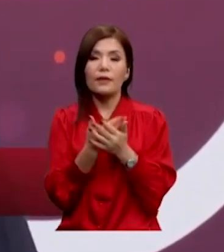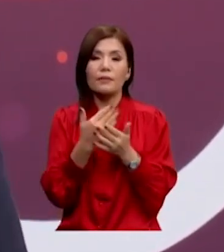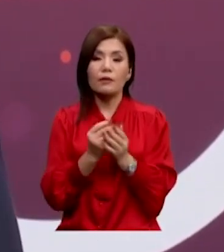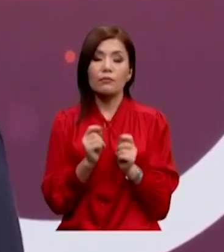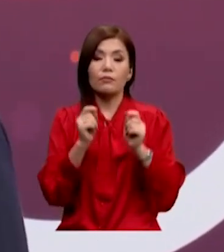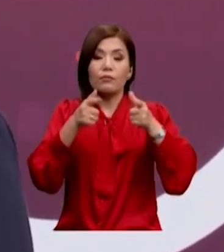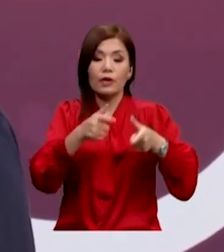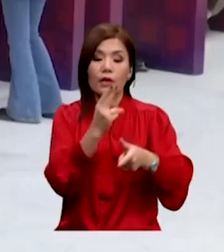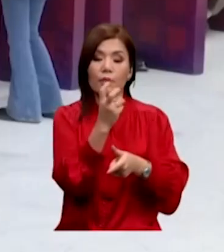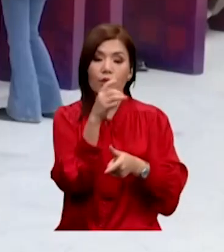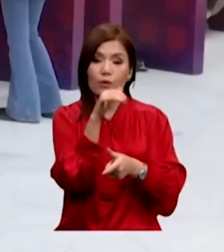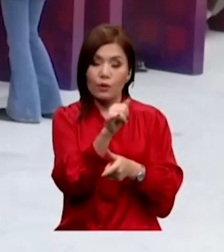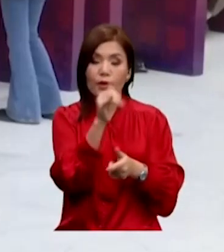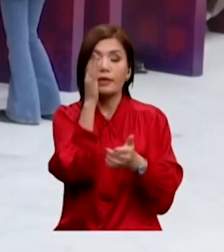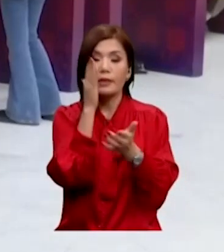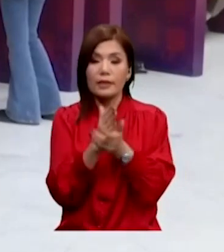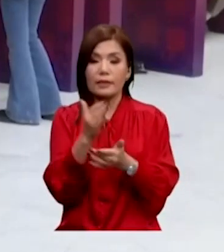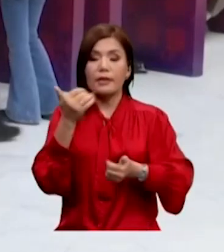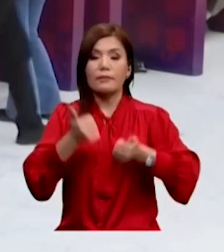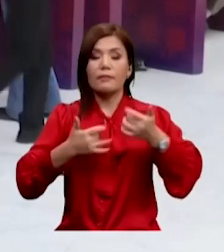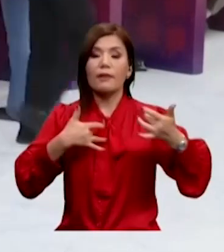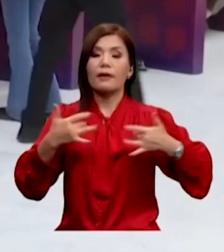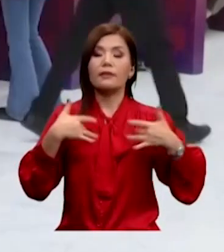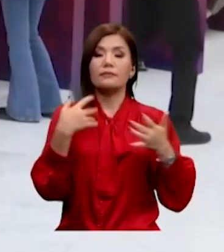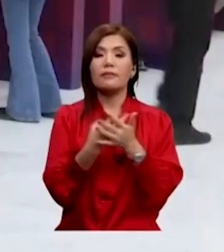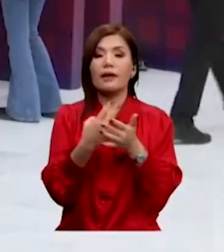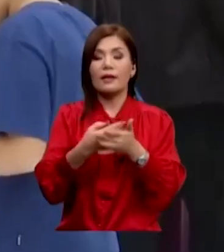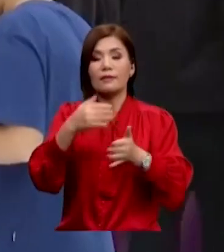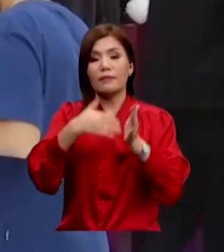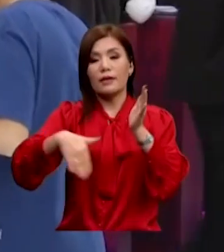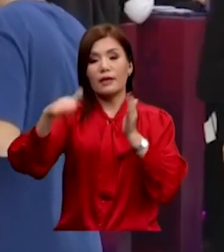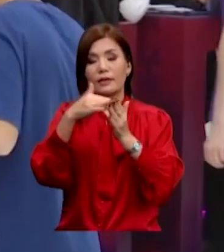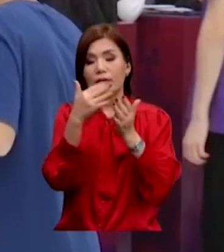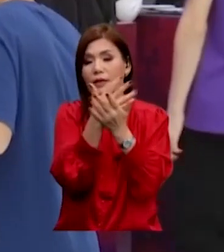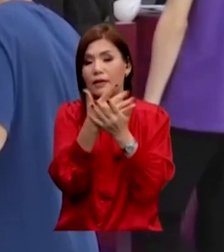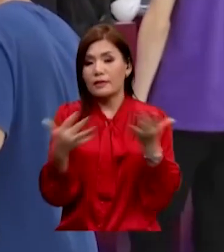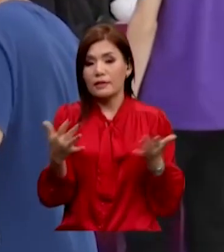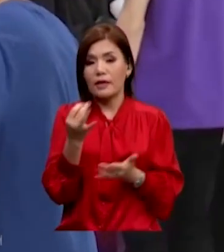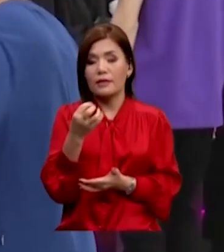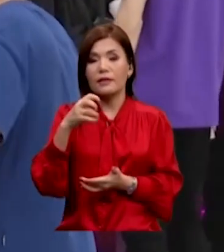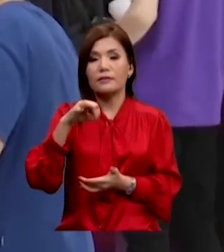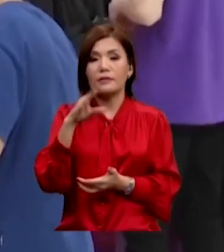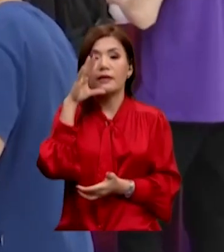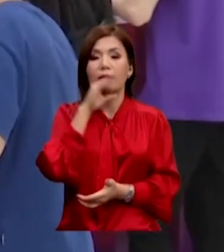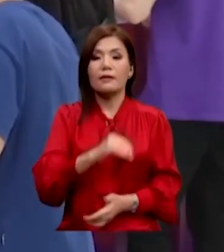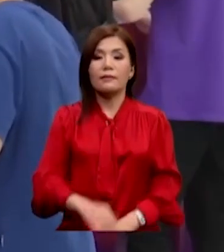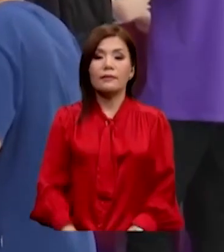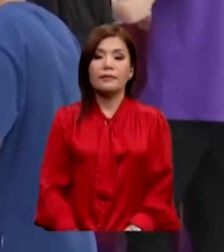внедрения в КБТУ уже имеются, демонстрируя потенциал технологии в различных отраслях. Атамекен, бизнес.